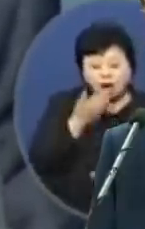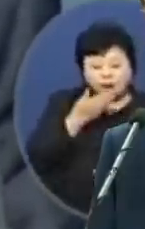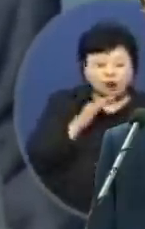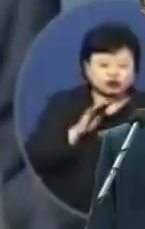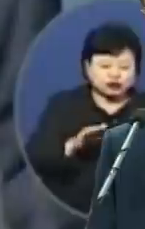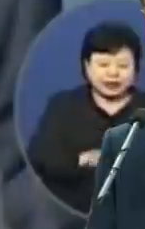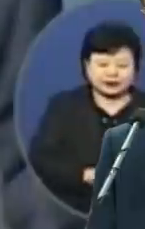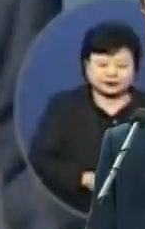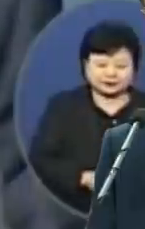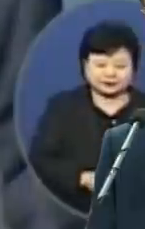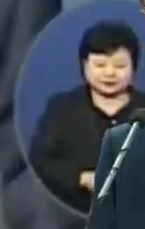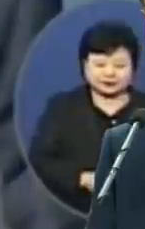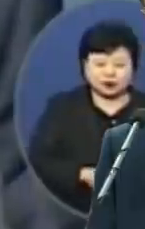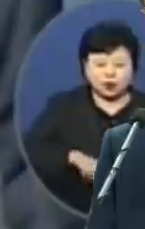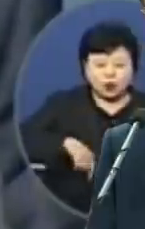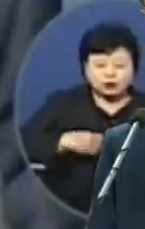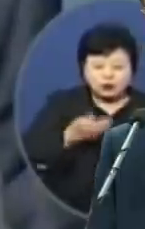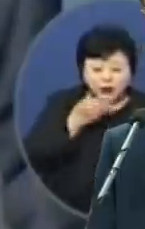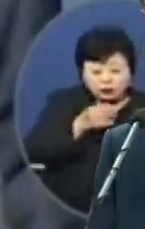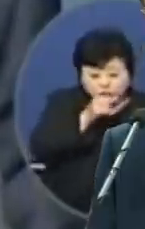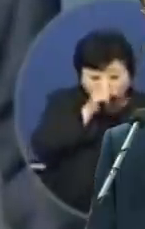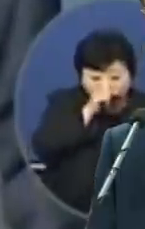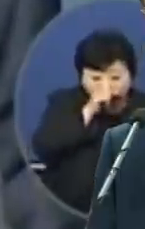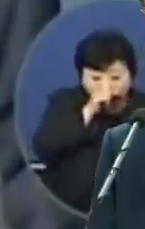다음에 자기만 먹었으면 좋은데